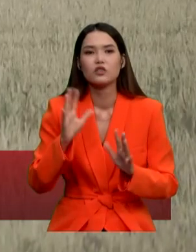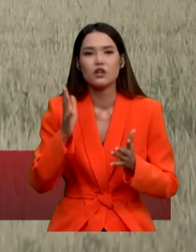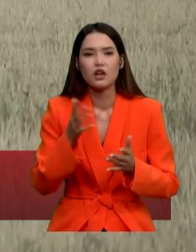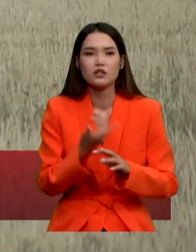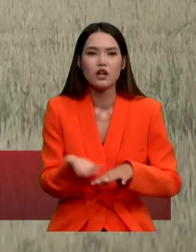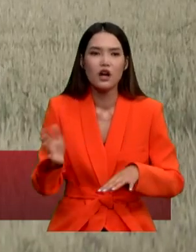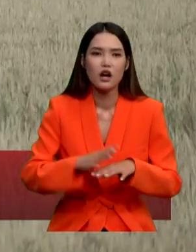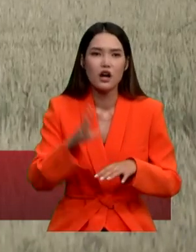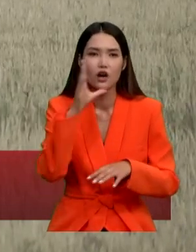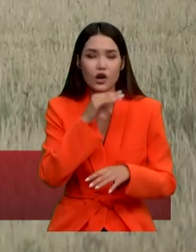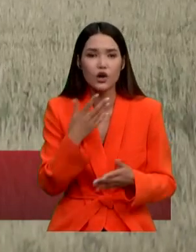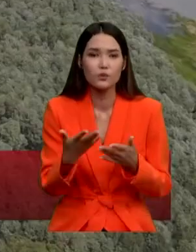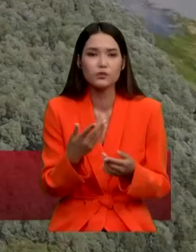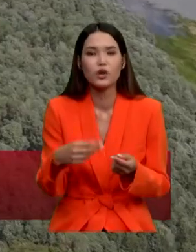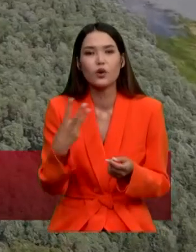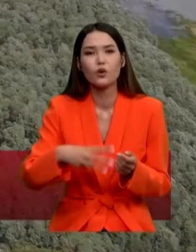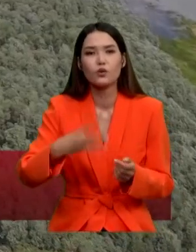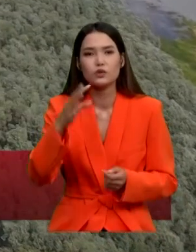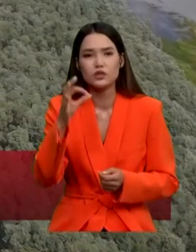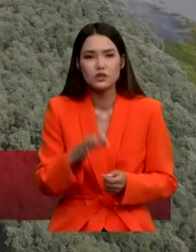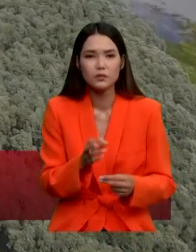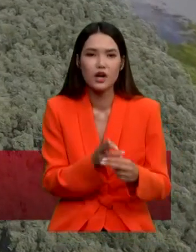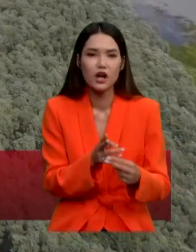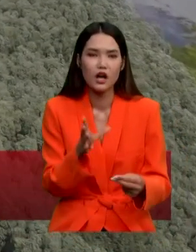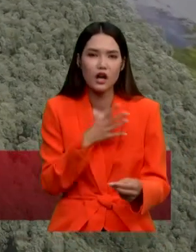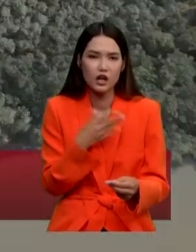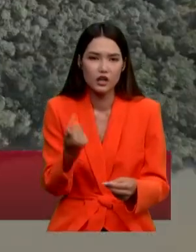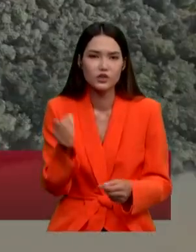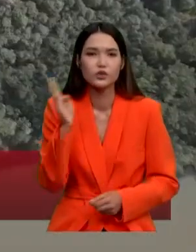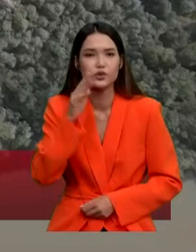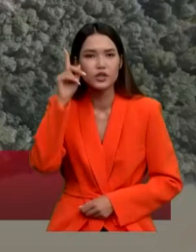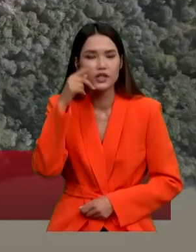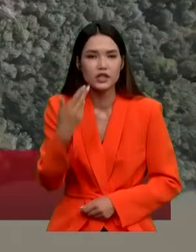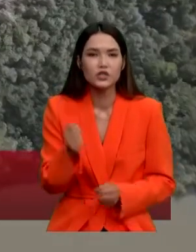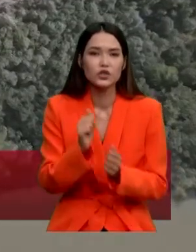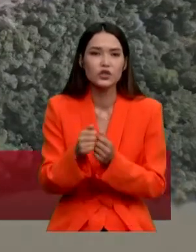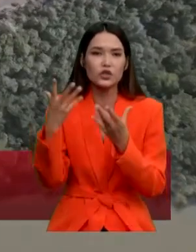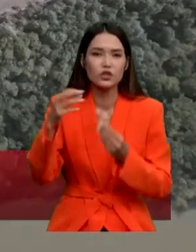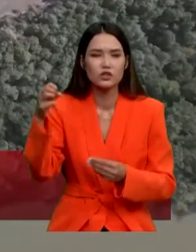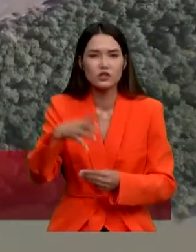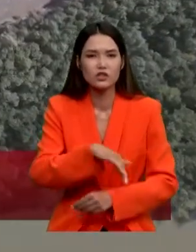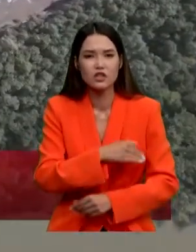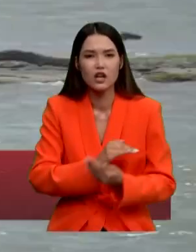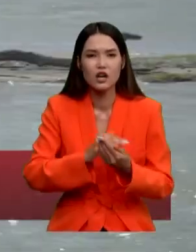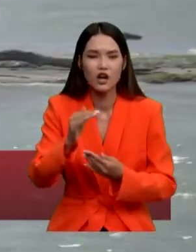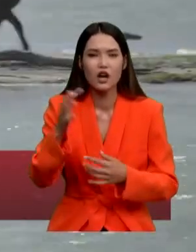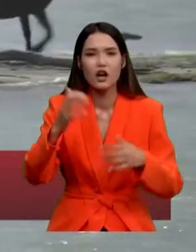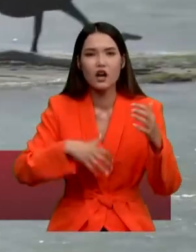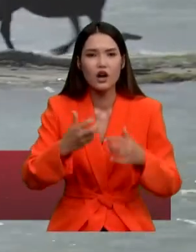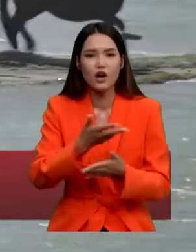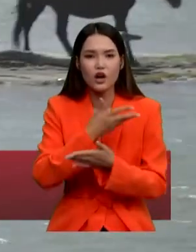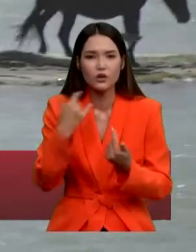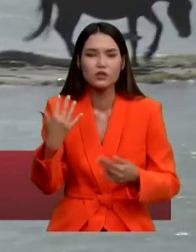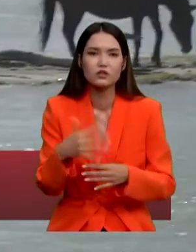тұр. Ертіс өзені небәрі 34%-ға ғана жайылған. Жығылғанға жұдырық болып, күнде күйіп тұр. Аспаннан тамшы тамбай дала